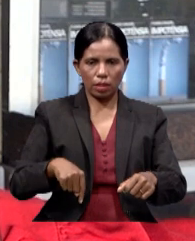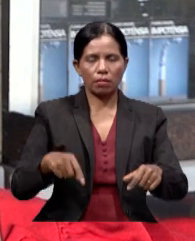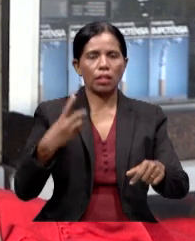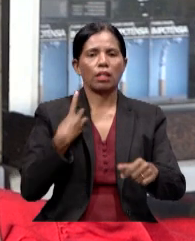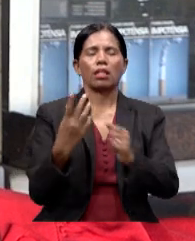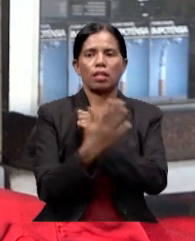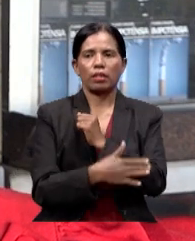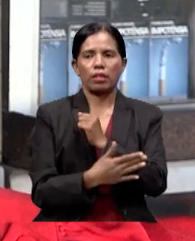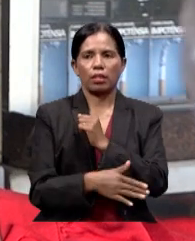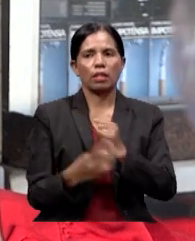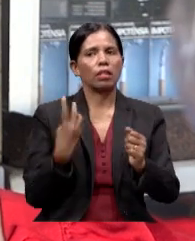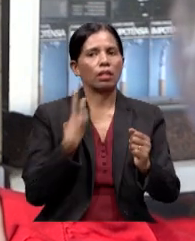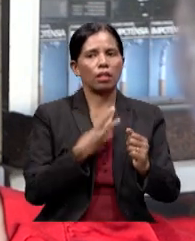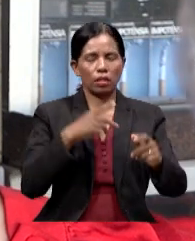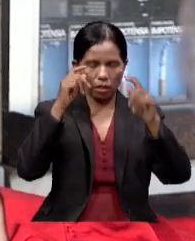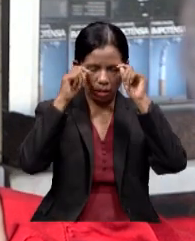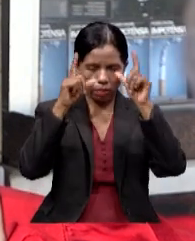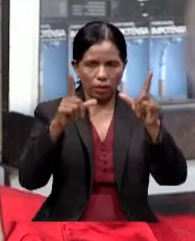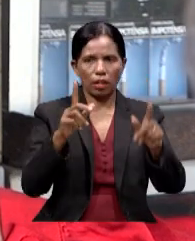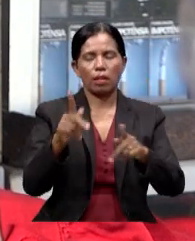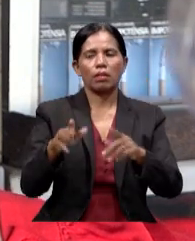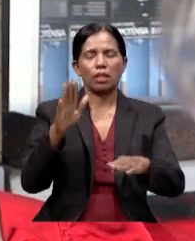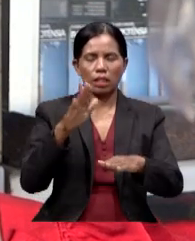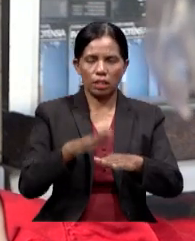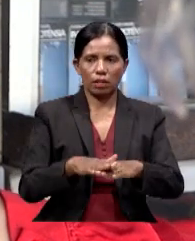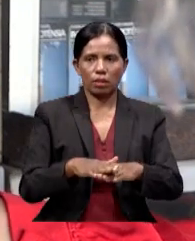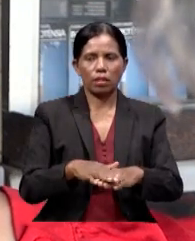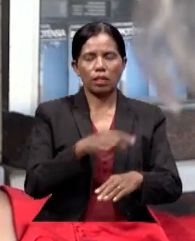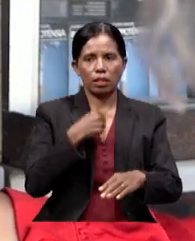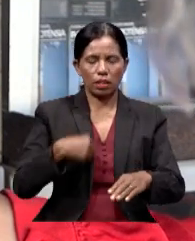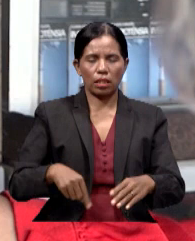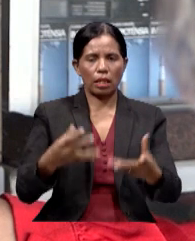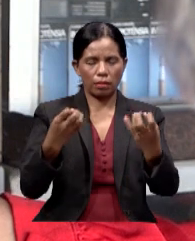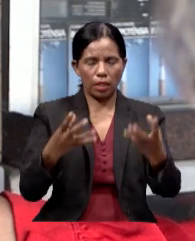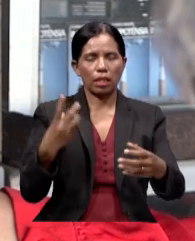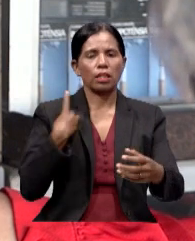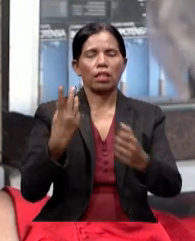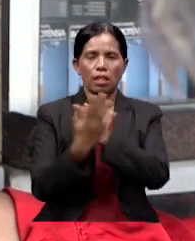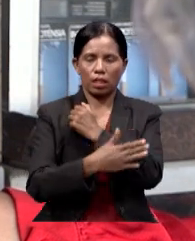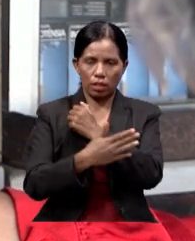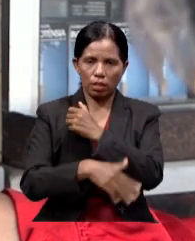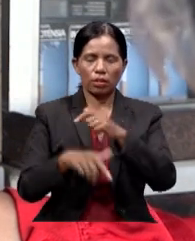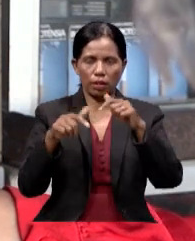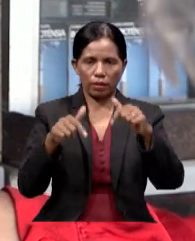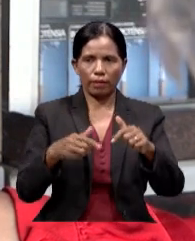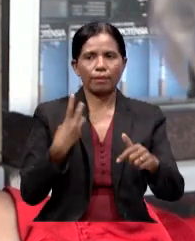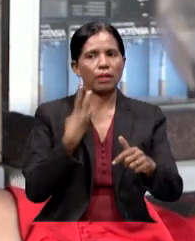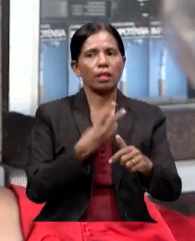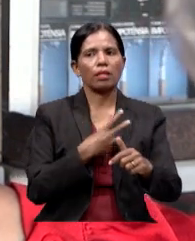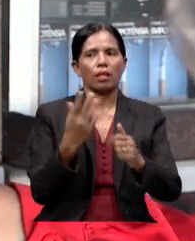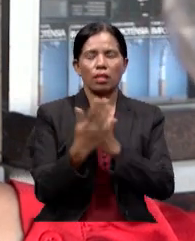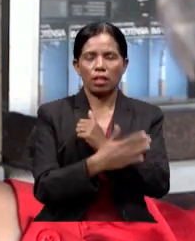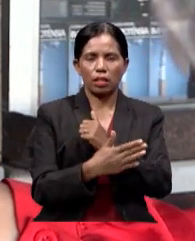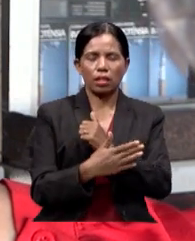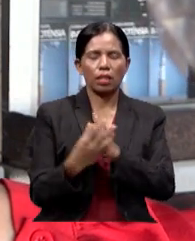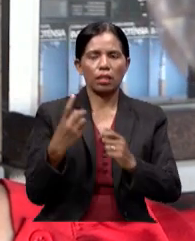rai, kadizer ke ita Timoruan ema se sama barai, i sina mak se domina tia he itania rai dane. Itarai nain sa ite